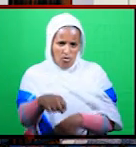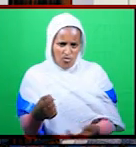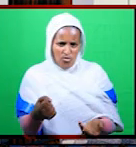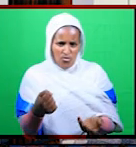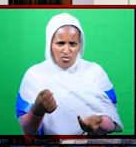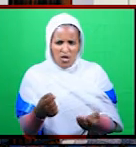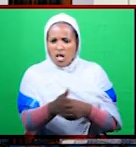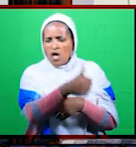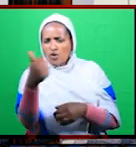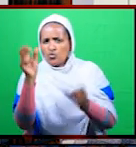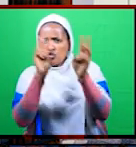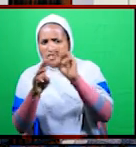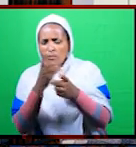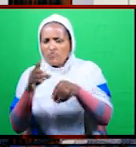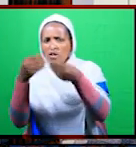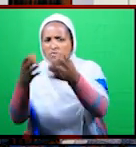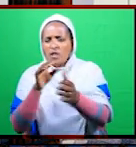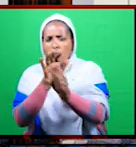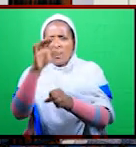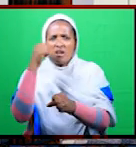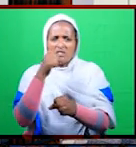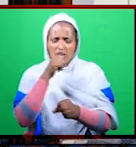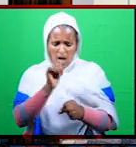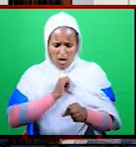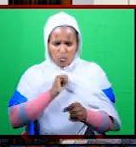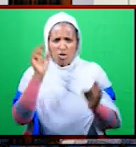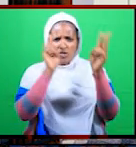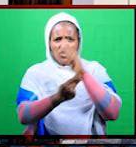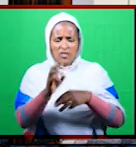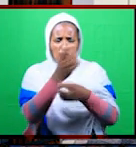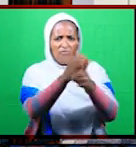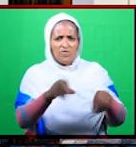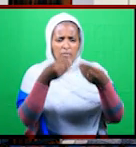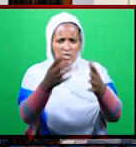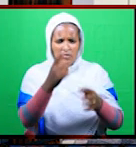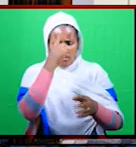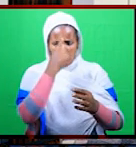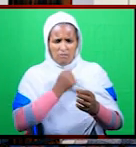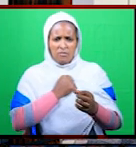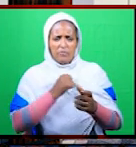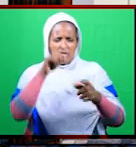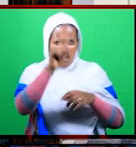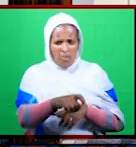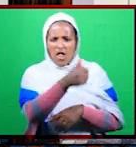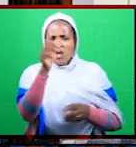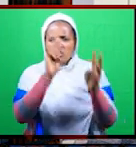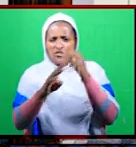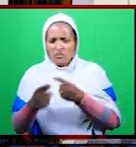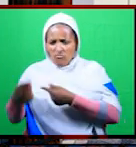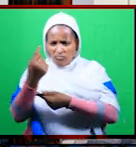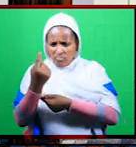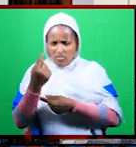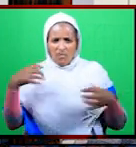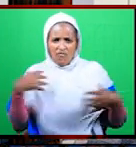ሆኖ የሌሎችን ችግር ለመፍታት የበቃች ሴት የራሷን ችግር ለመፍታት አቅም እንደሚኖራት ማመን ሲገባት ሌላ ችግር ይመጣብኛል